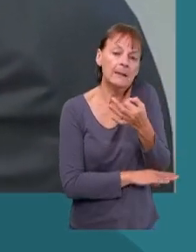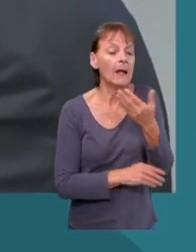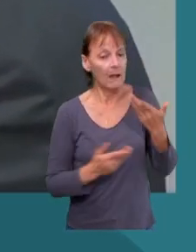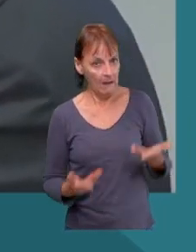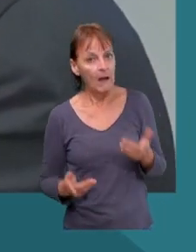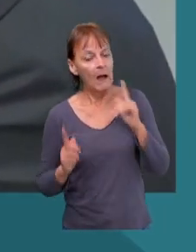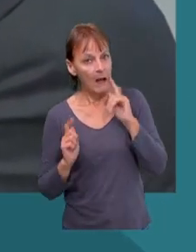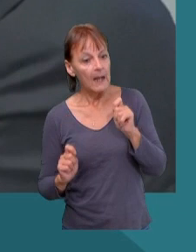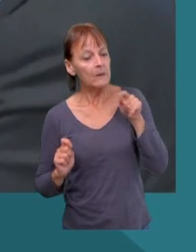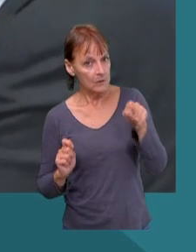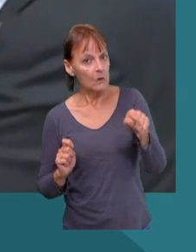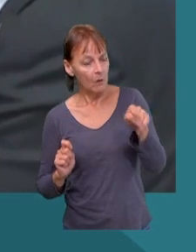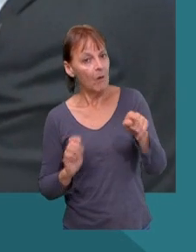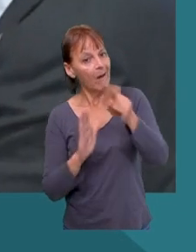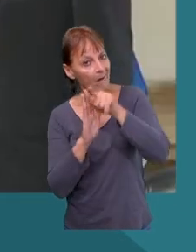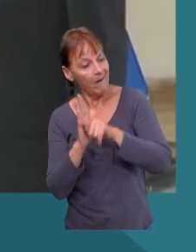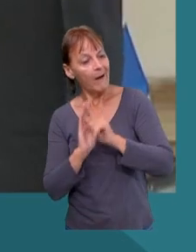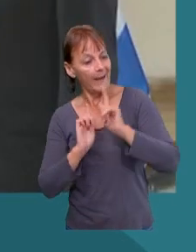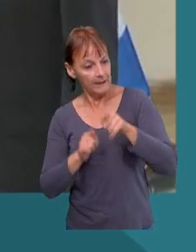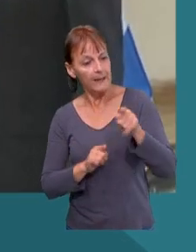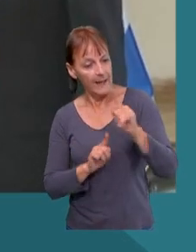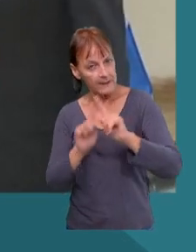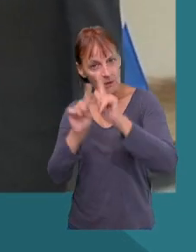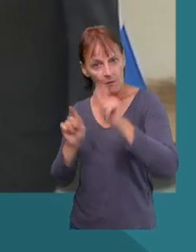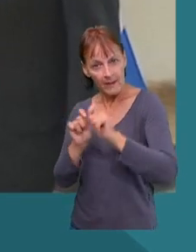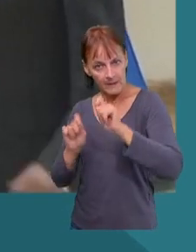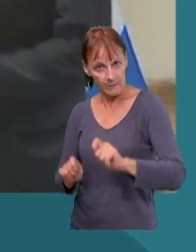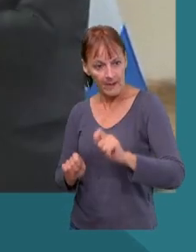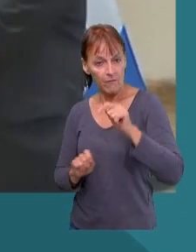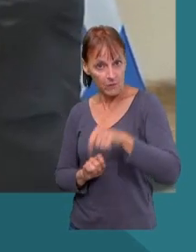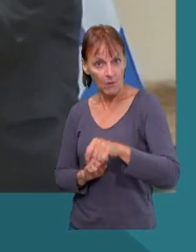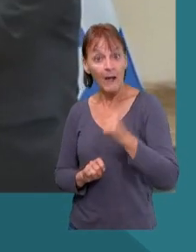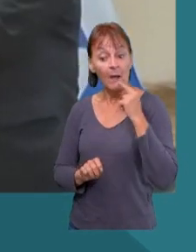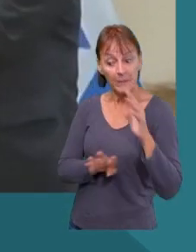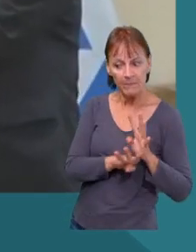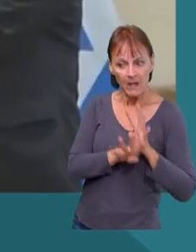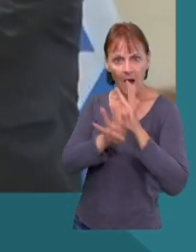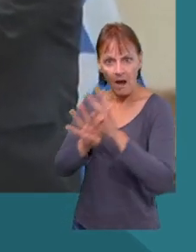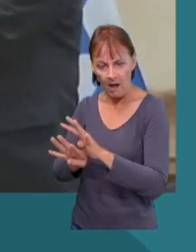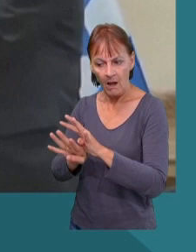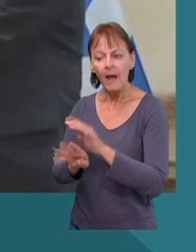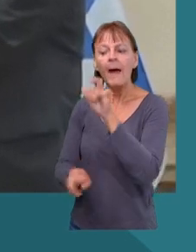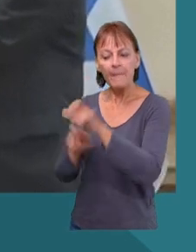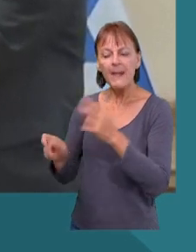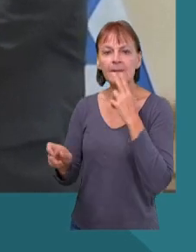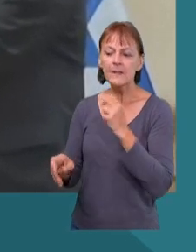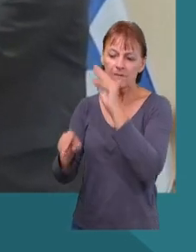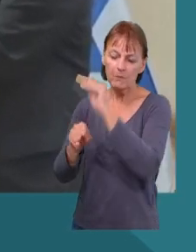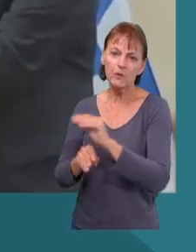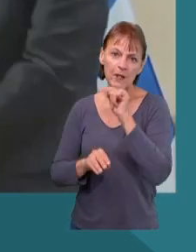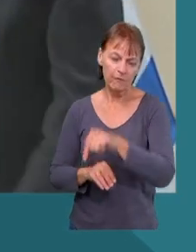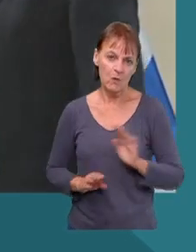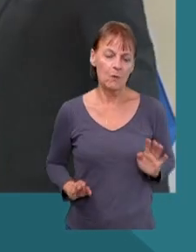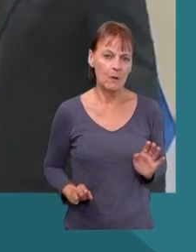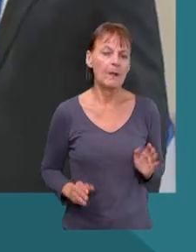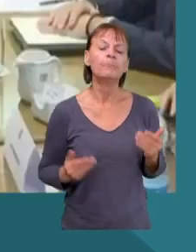devra respecter les règles de la guerre, notamment vis-à-vis des civils au moment de son offensive contre le Hamas à Gaza. Anthony Blinken qui